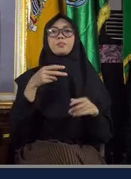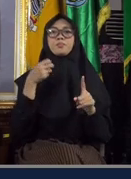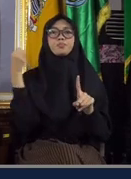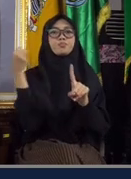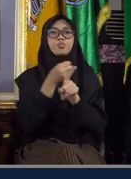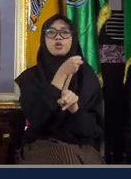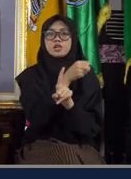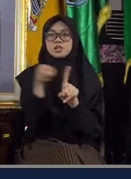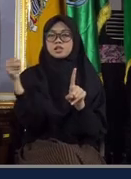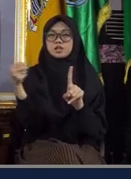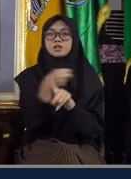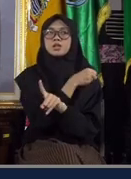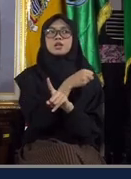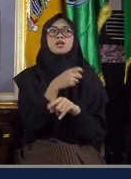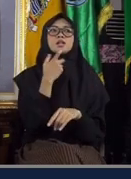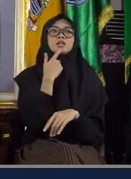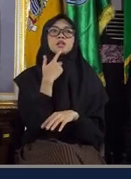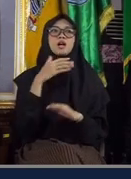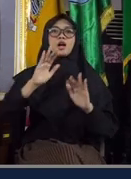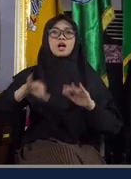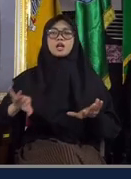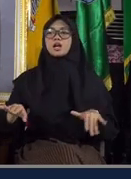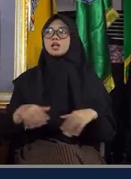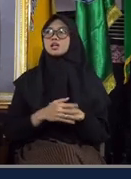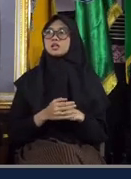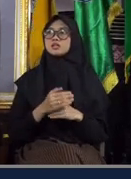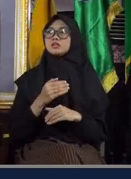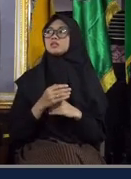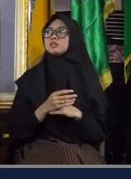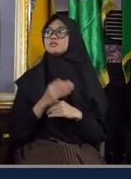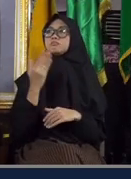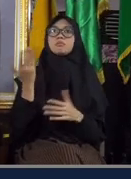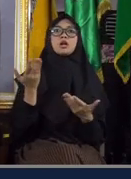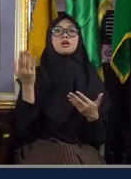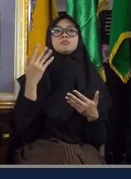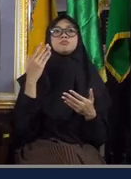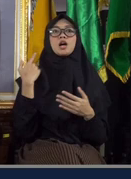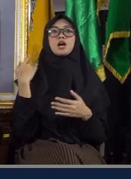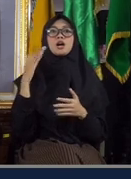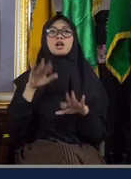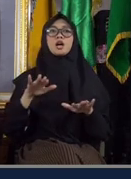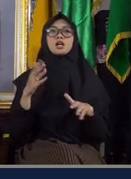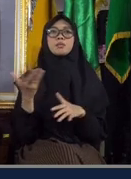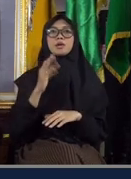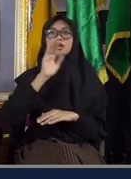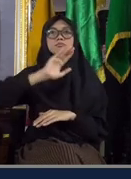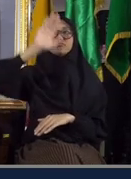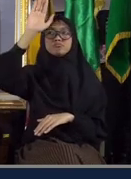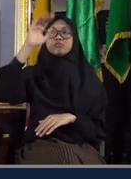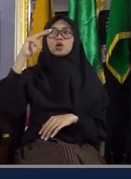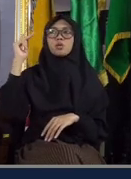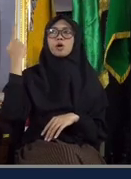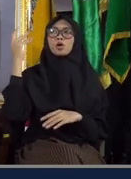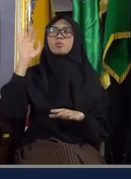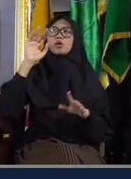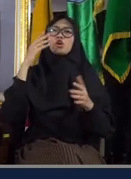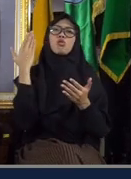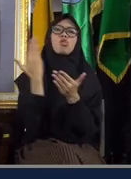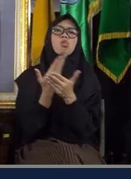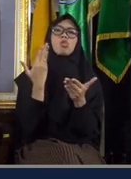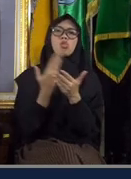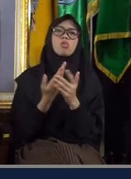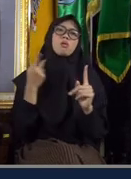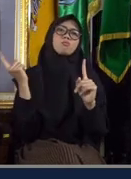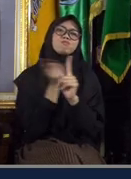bagaimana anak-anak kita dari forum anak boleh angkat tangan anak-anak kita ini Kemarin banyak menuntut kepada kami